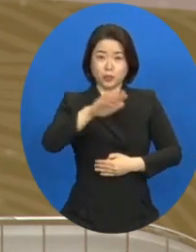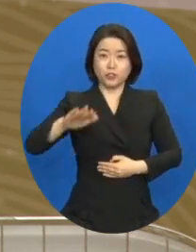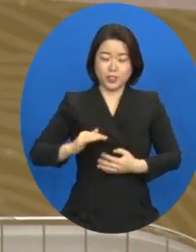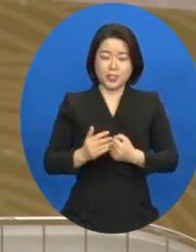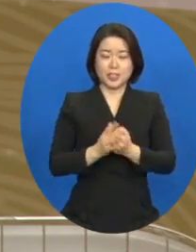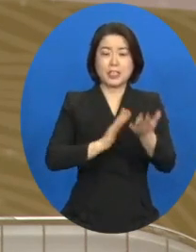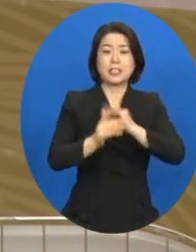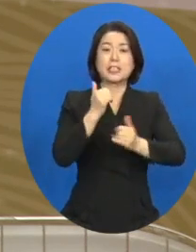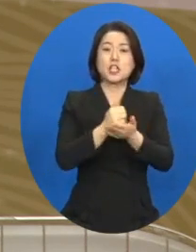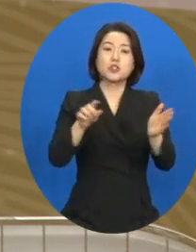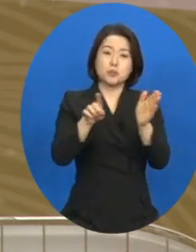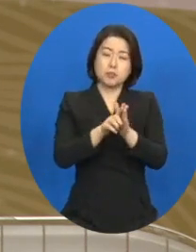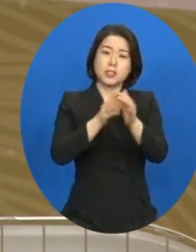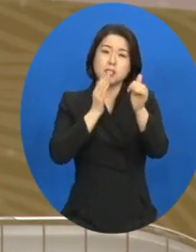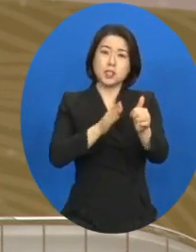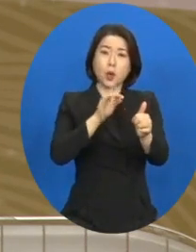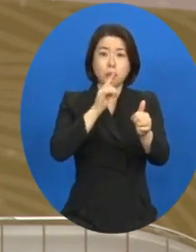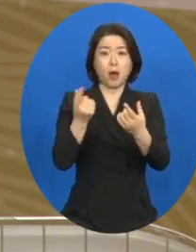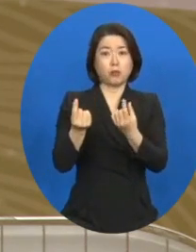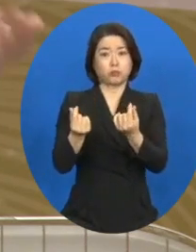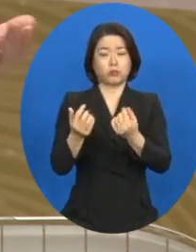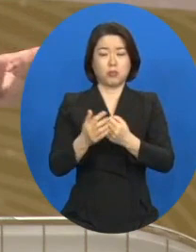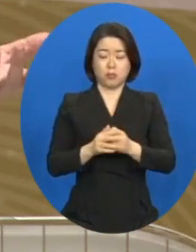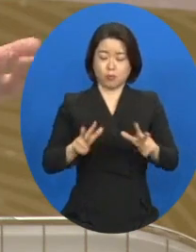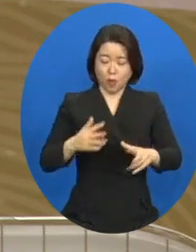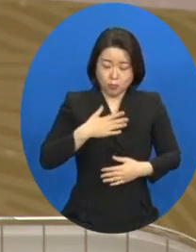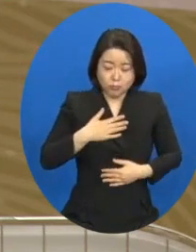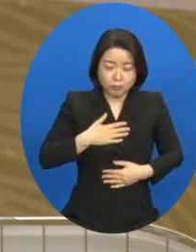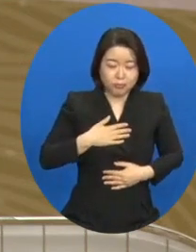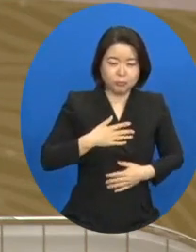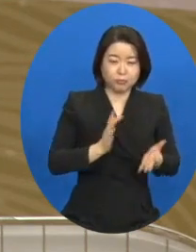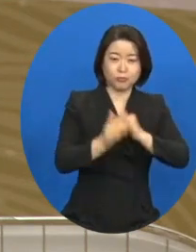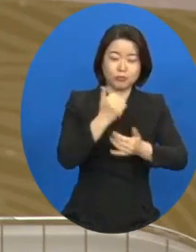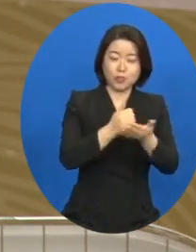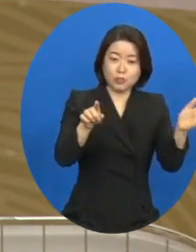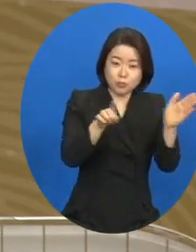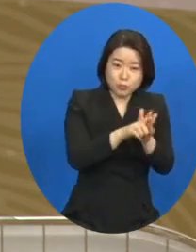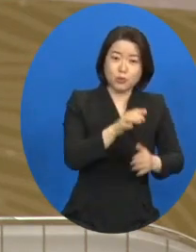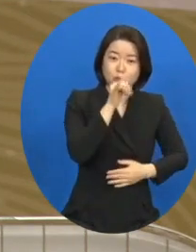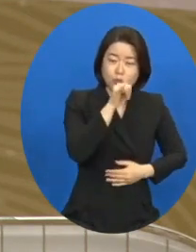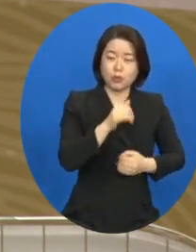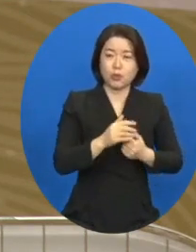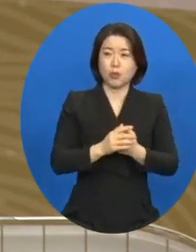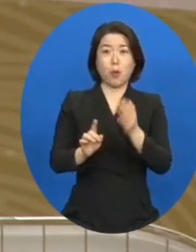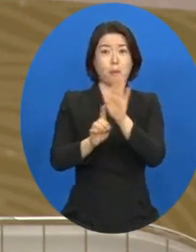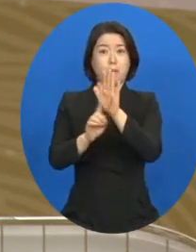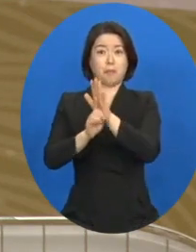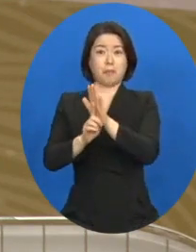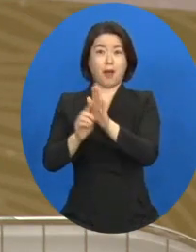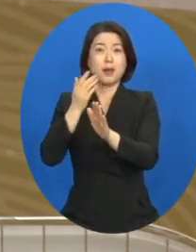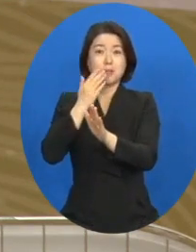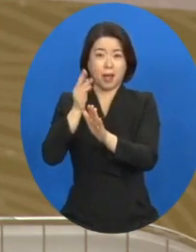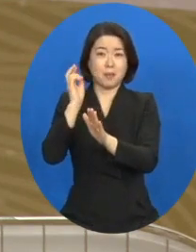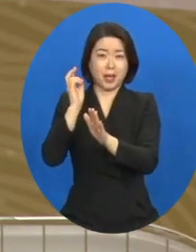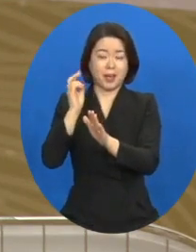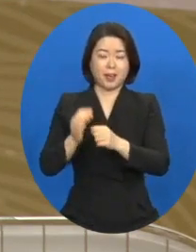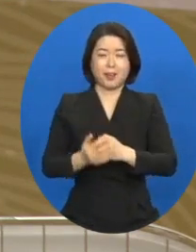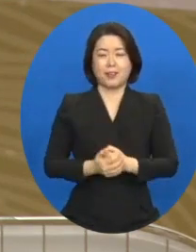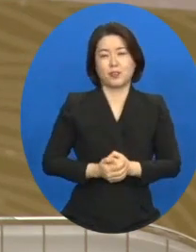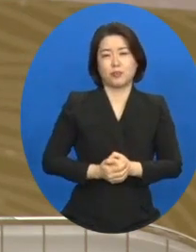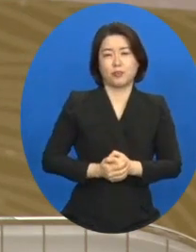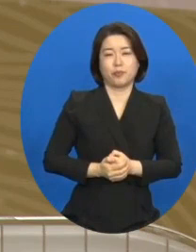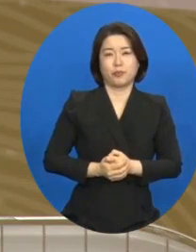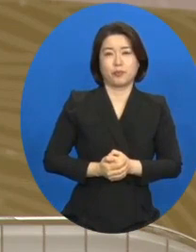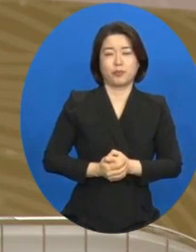예수 믿으세요 라는 말하고 비슷하잖아요. 나 예수 믿고 있어요. 이런 식의 반응을 할 만하잖아요. 네. 사도 바울이